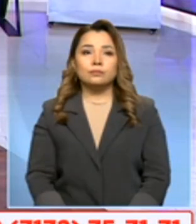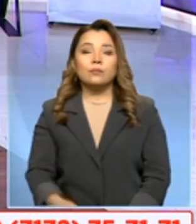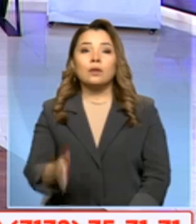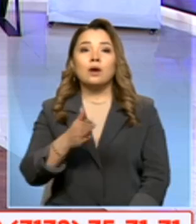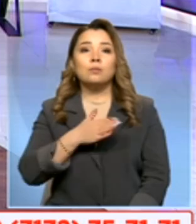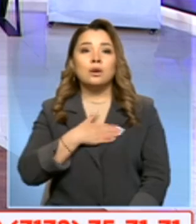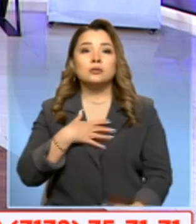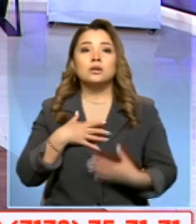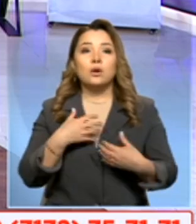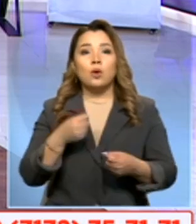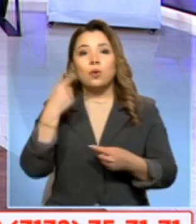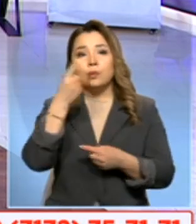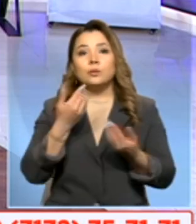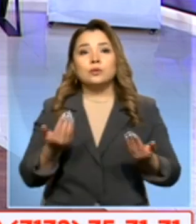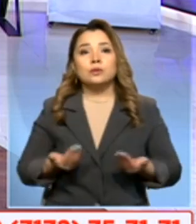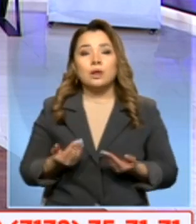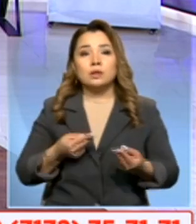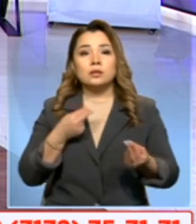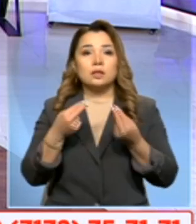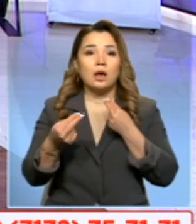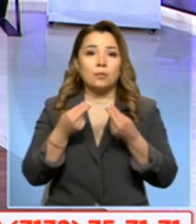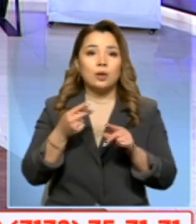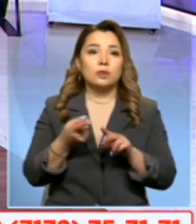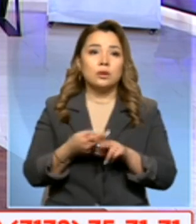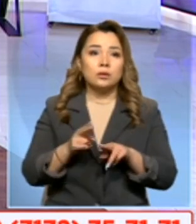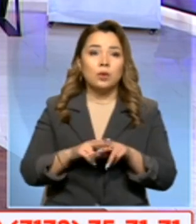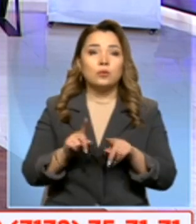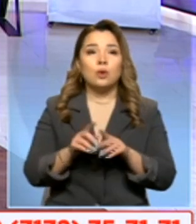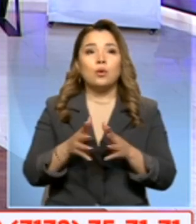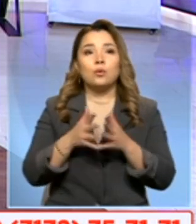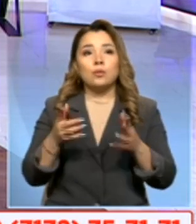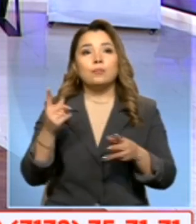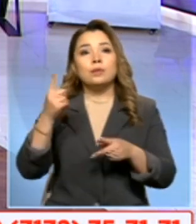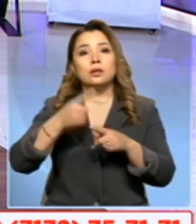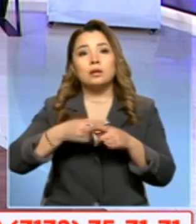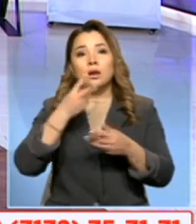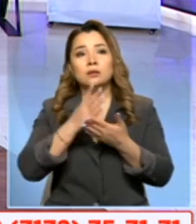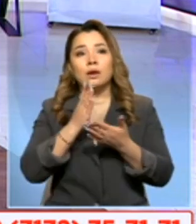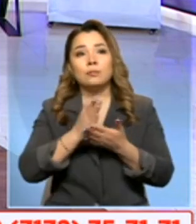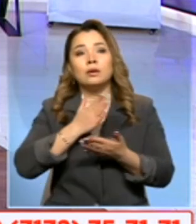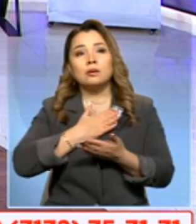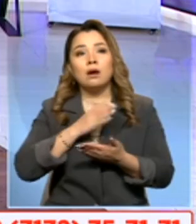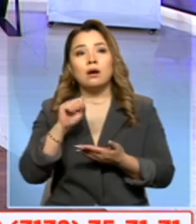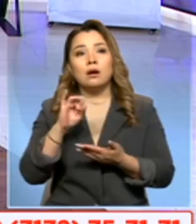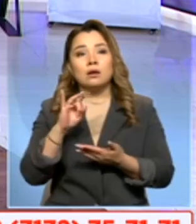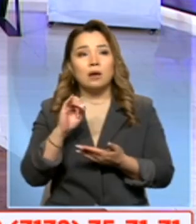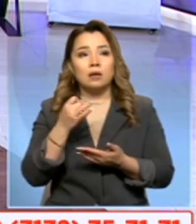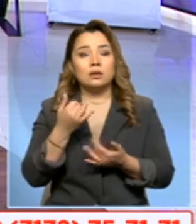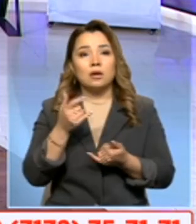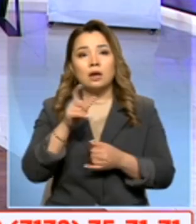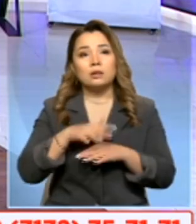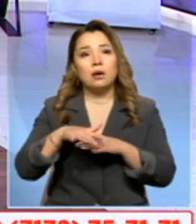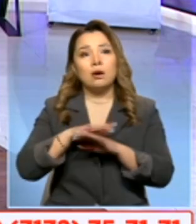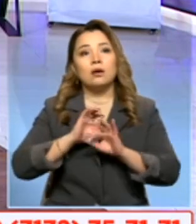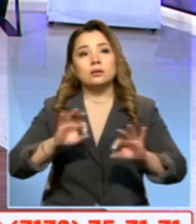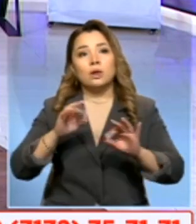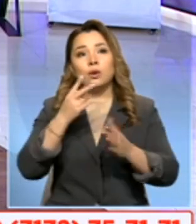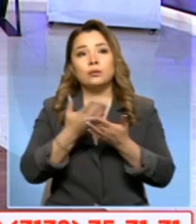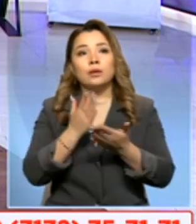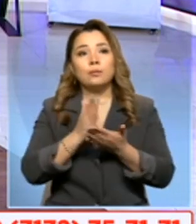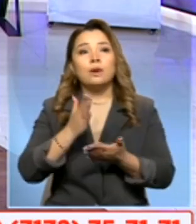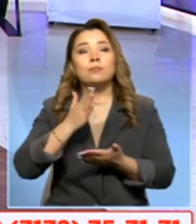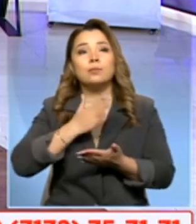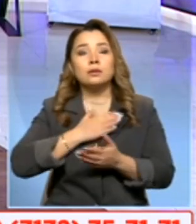Біздің салауатты өмір сүру салтымызға тамақтануымызда көп оң әсерін тигізеді. Дәл қазір Арай ханым тағы көрермендерге түсіндіре кетсе,